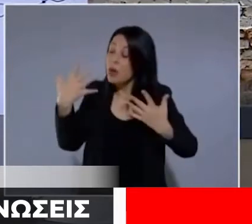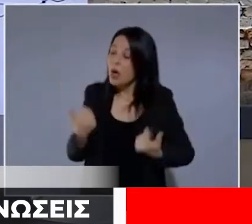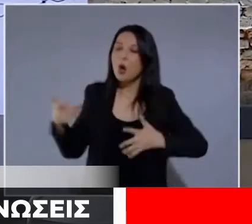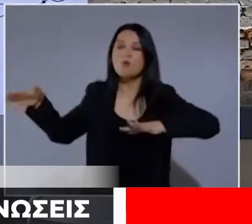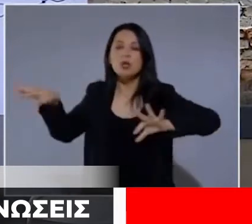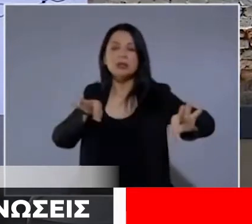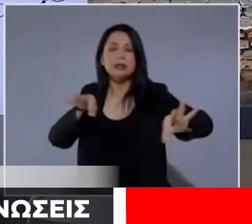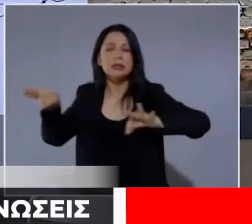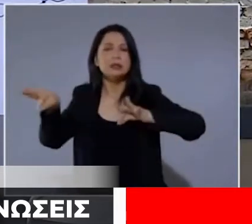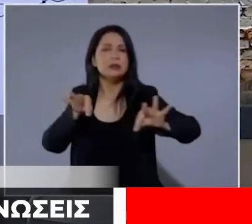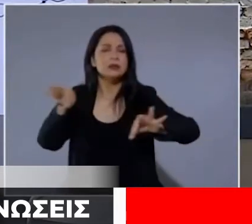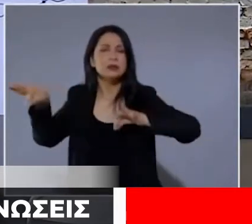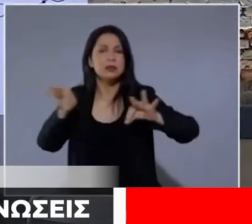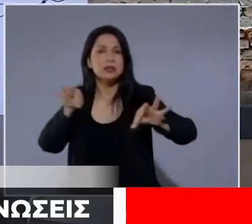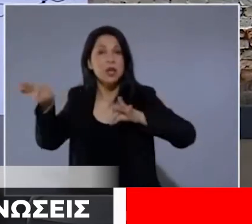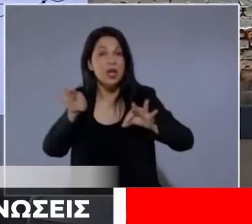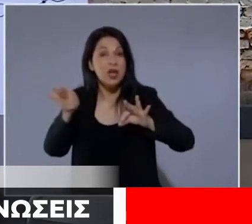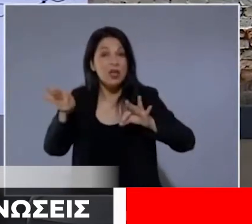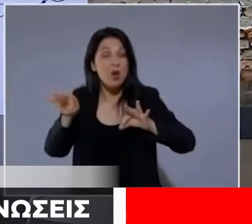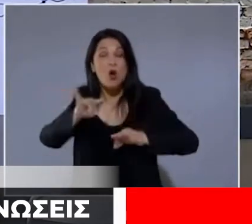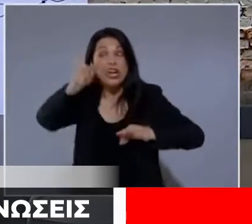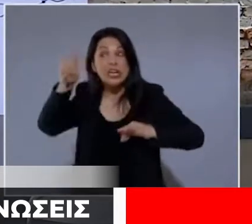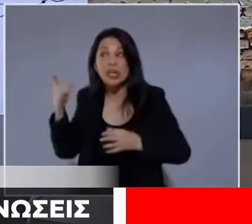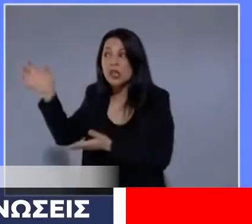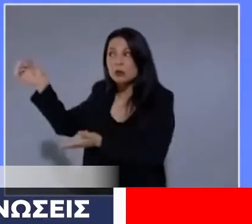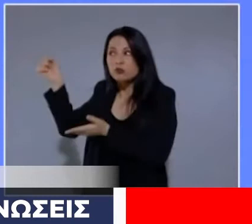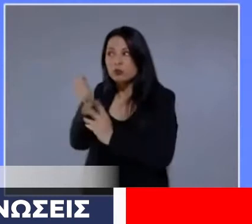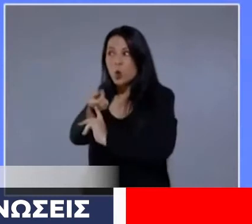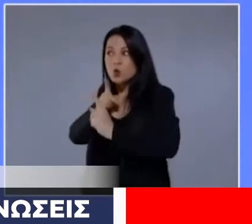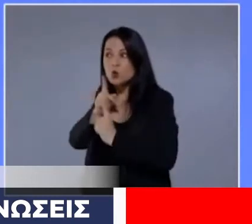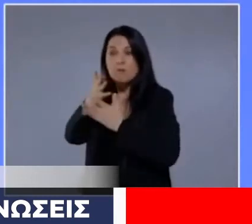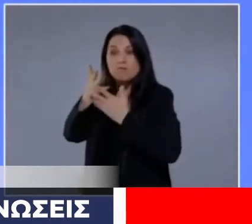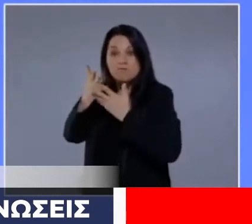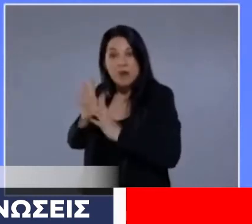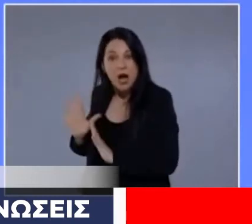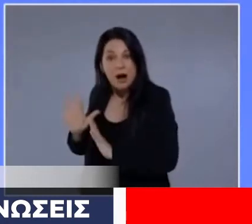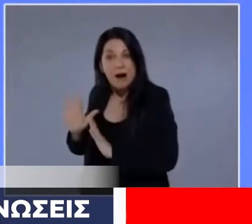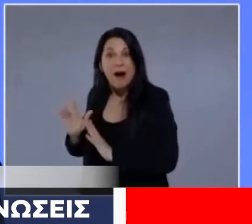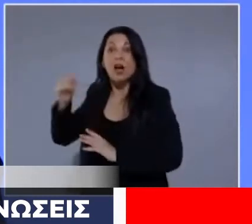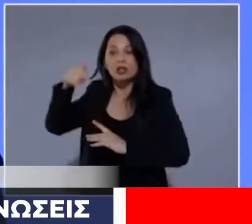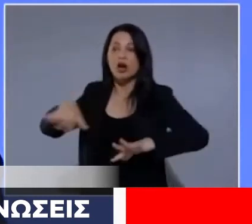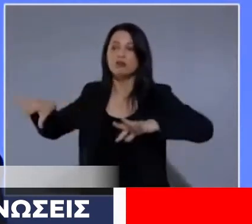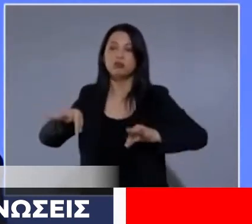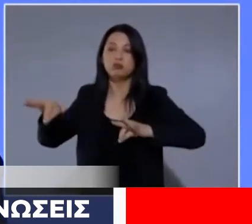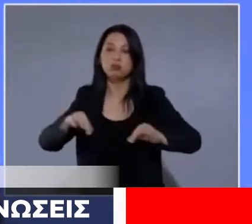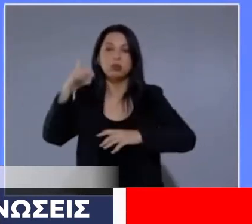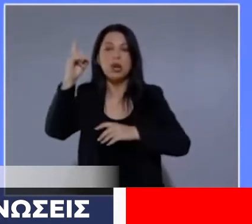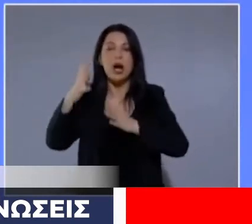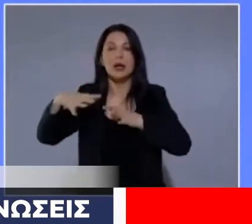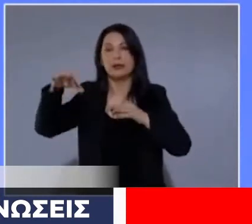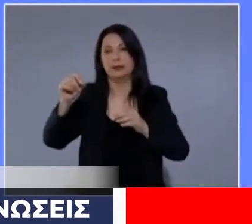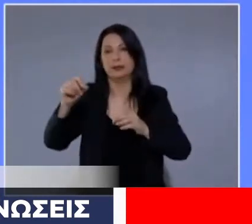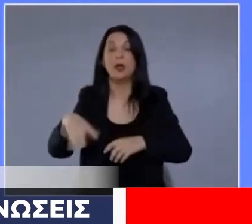με εξασφαλισμένη χρηματοδότηση. Θεσσαλονίκη Έδεσα και Δράμα